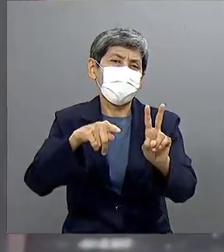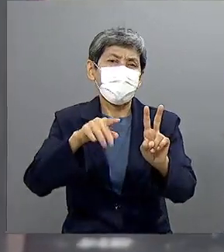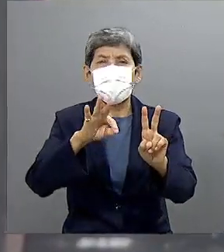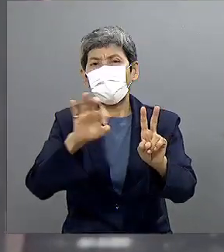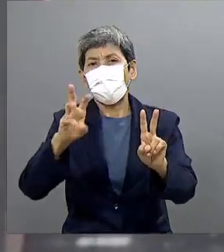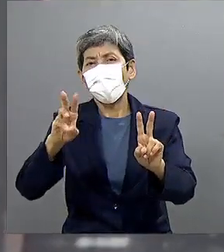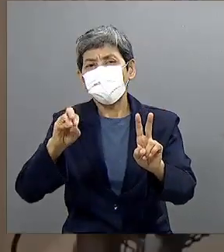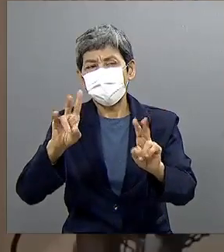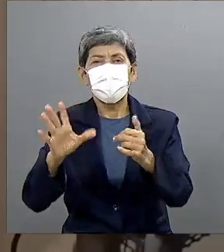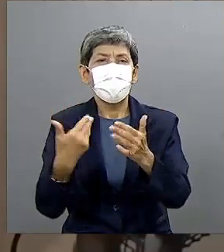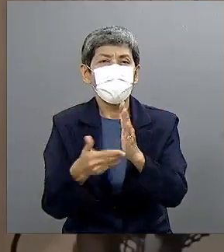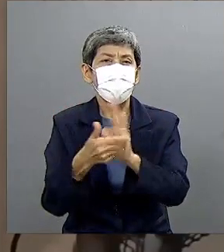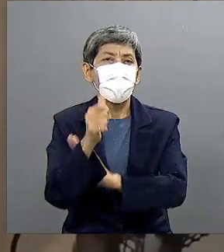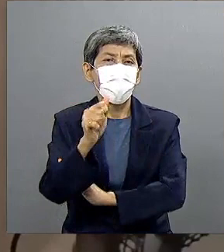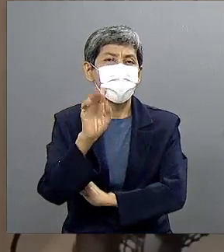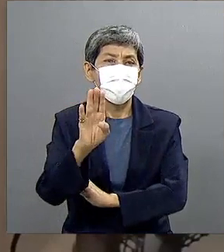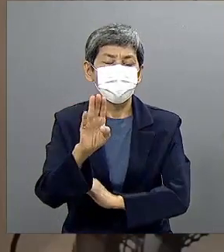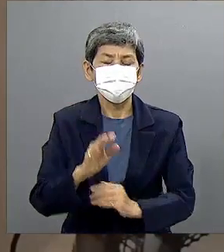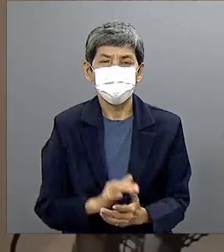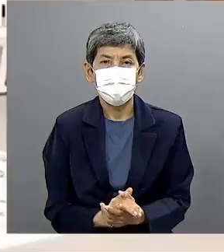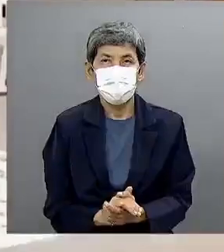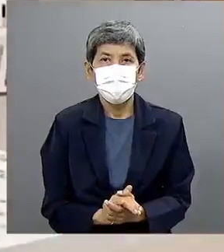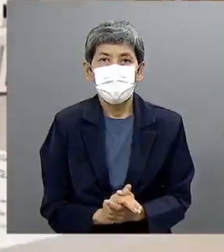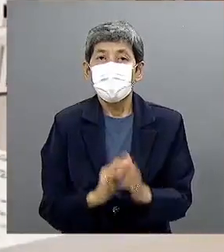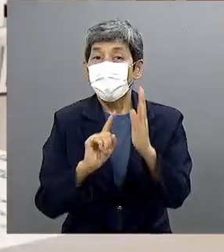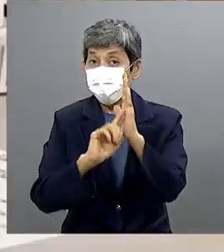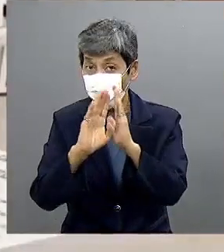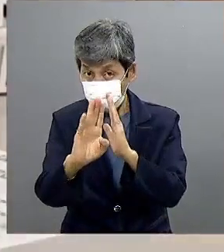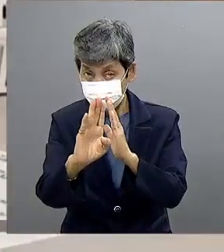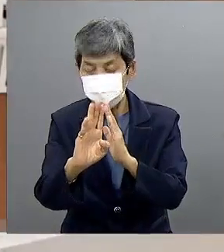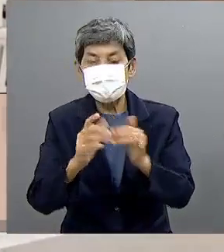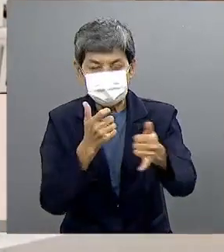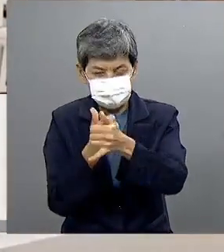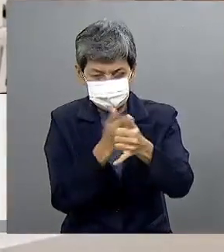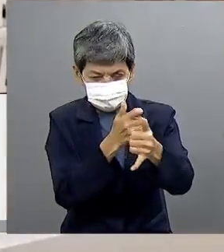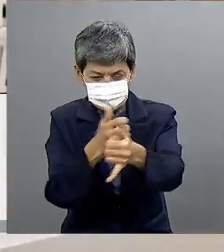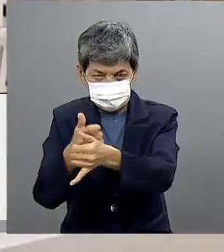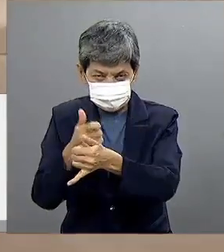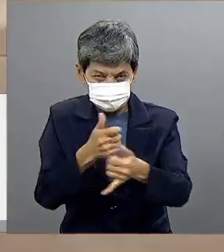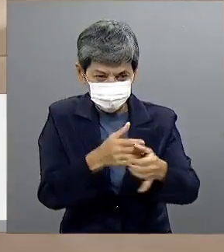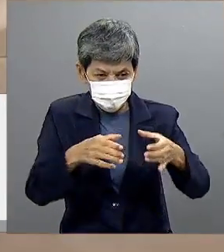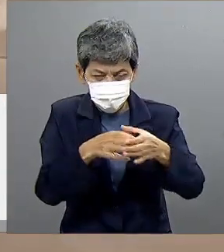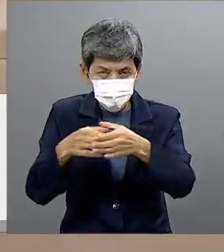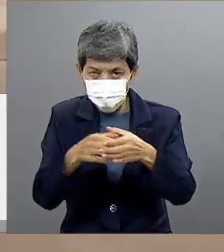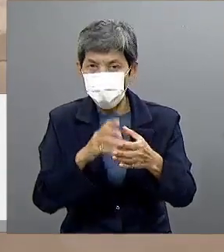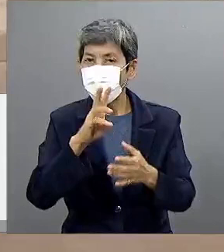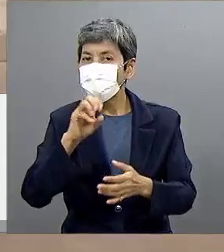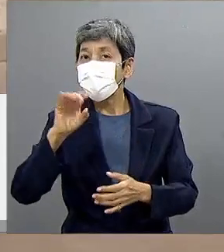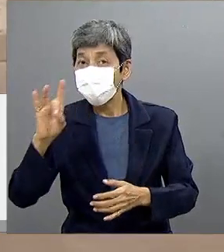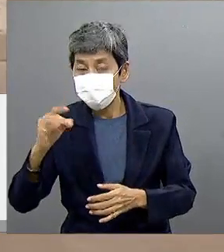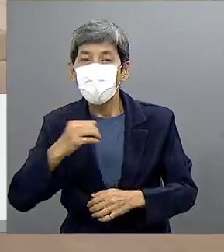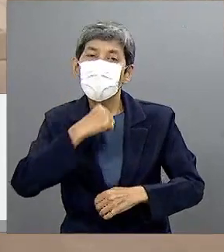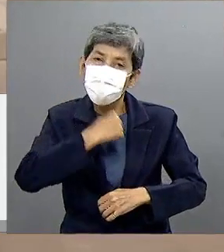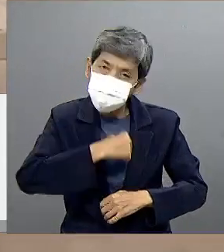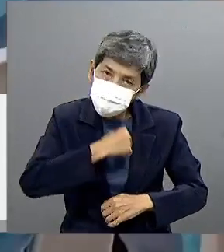นค่ะส่วนที่จังหวัดบุรีรัมย์นะคะก็เร่งฉีดวัคซีนให้กับประชาชนกลุ่ม608ทั้งผู้สูงอายุผู้ป่วย